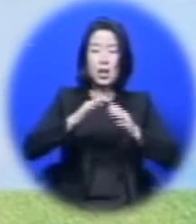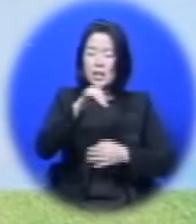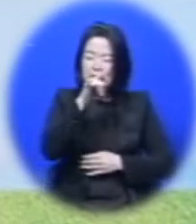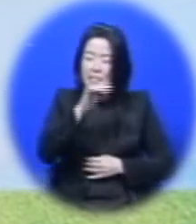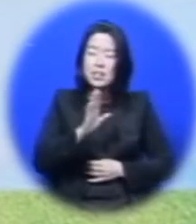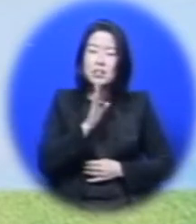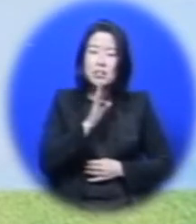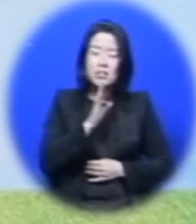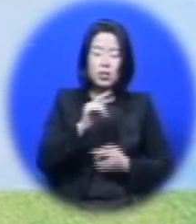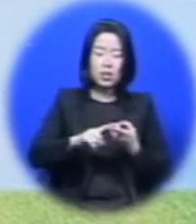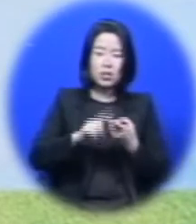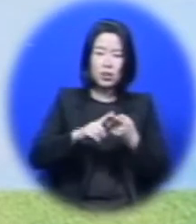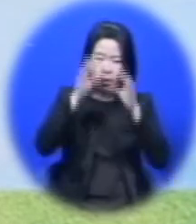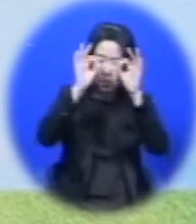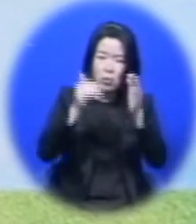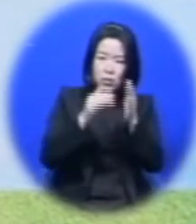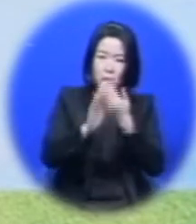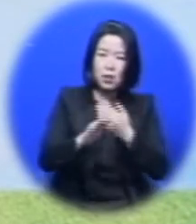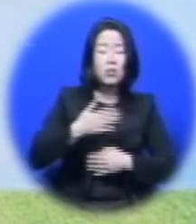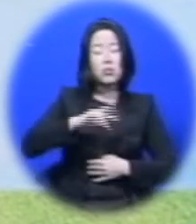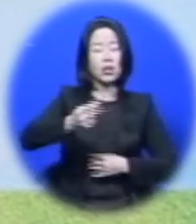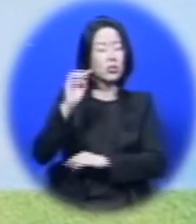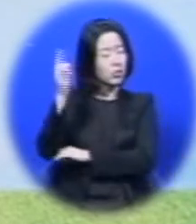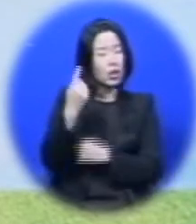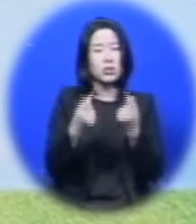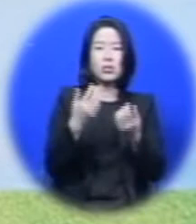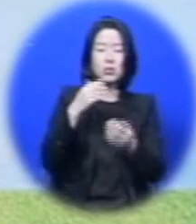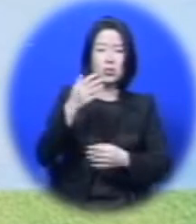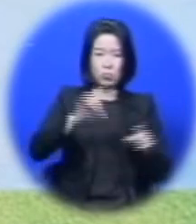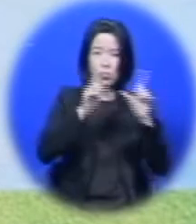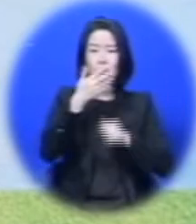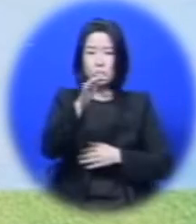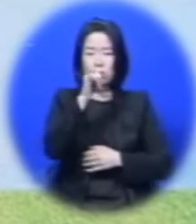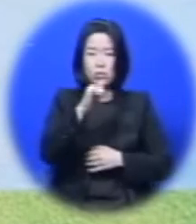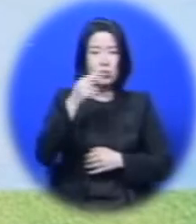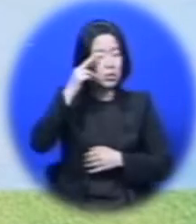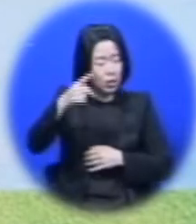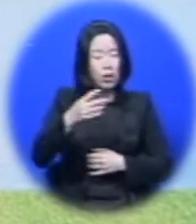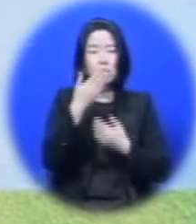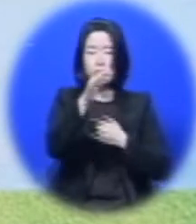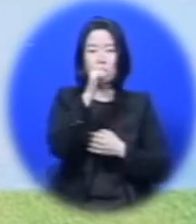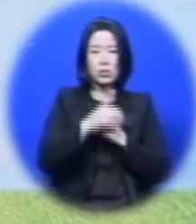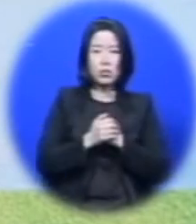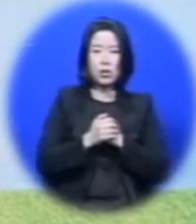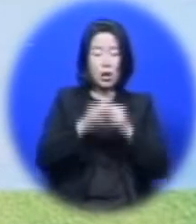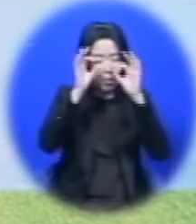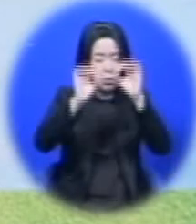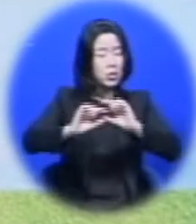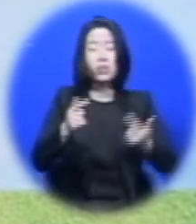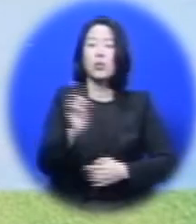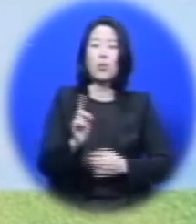있다는 것을 정말 보고 나면 나도 다윗처럼 살 수 있을 거야. 나도 사도 바울처럼 할 수 있을 거야. 안 보이는데 어떻게 해, 안